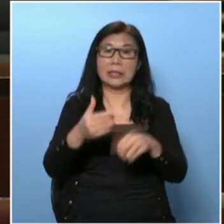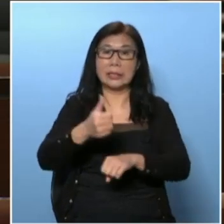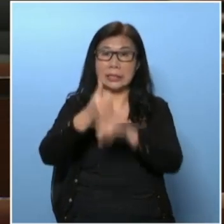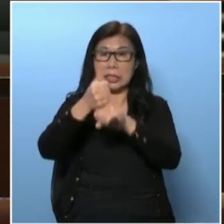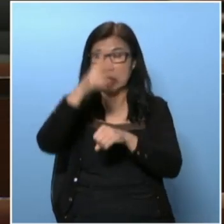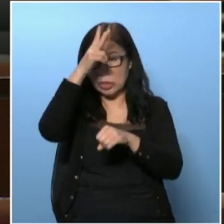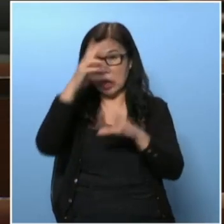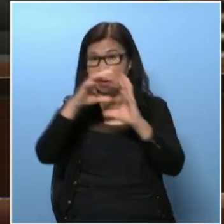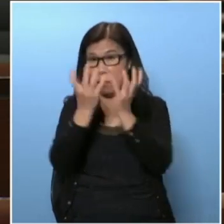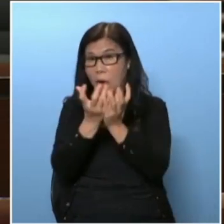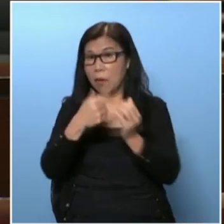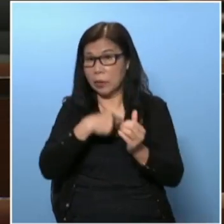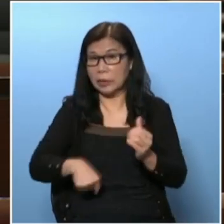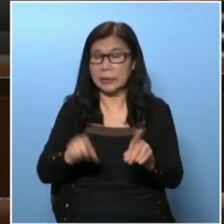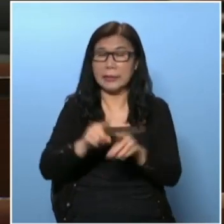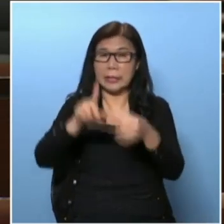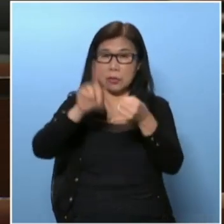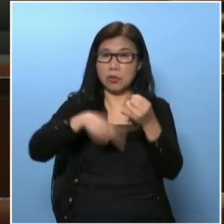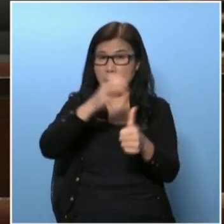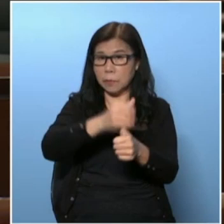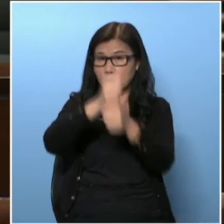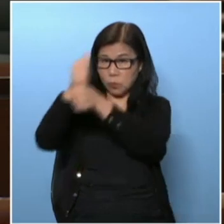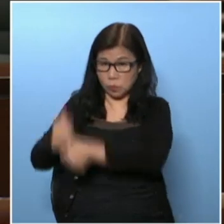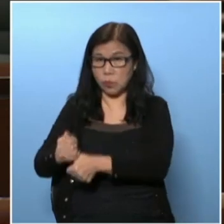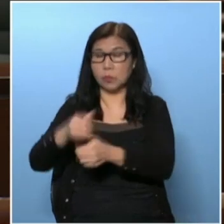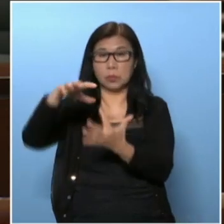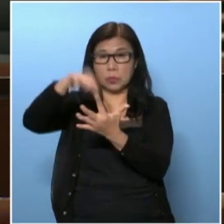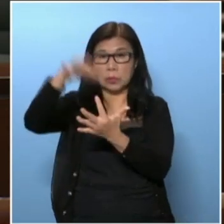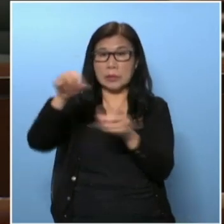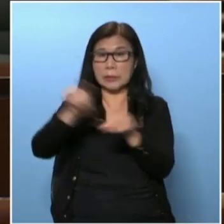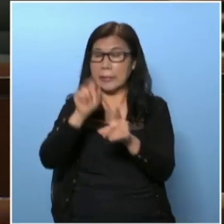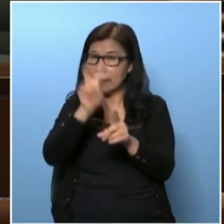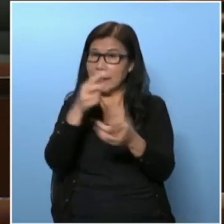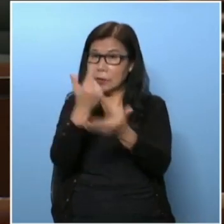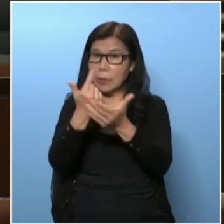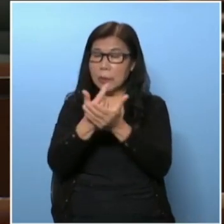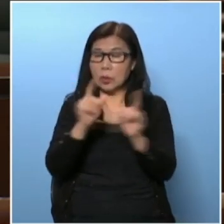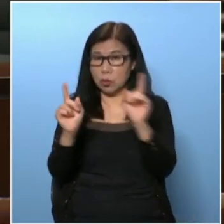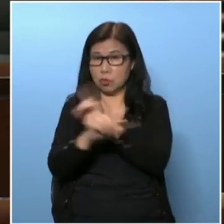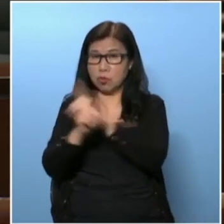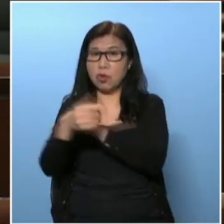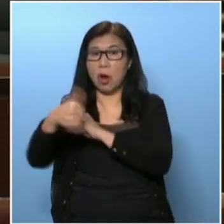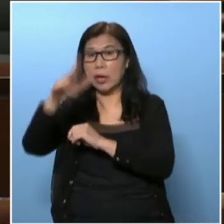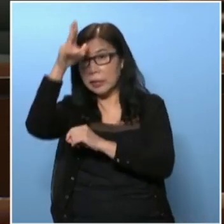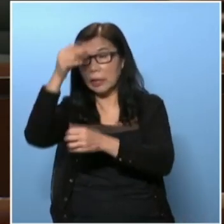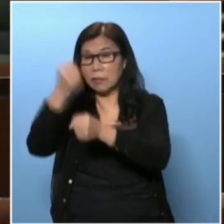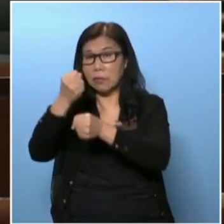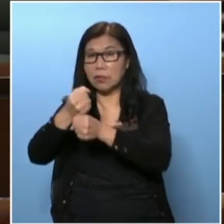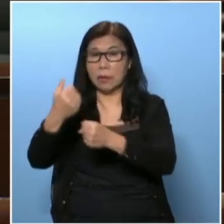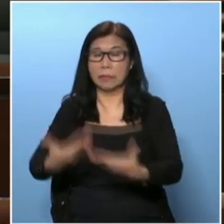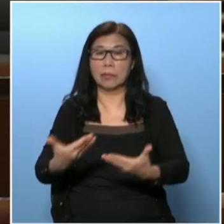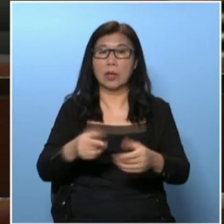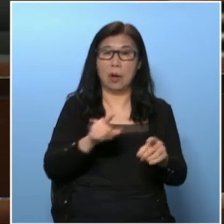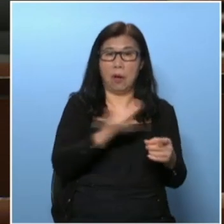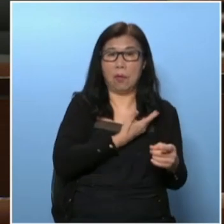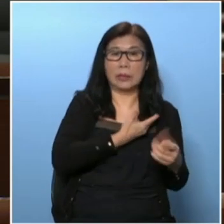制派嗰啲咧，就會被政府咧係睇中，咁啊要做一個公職人員，咁佢就當然